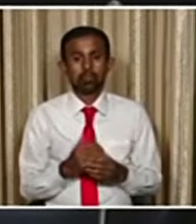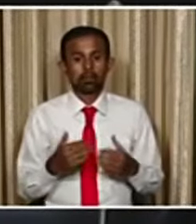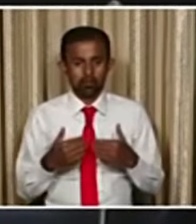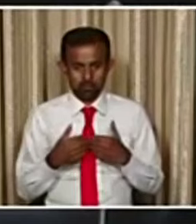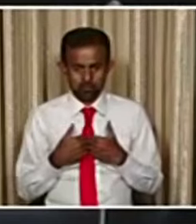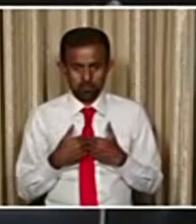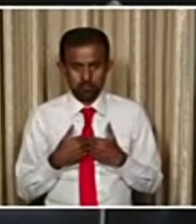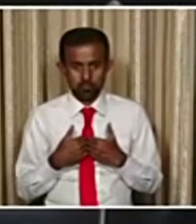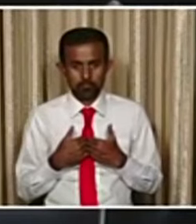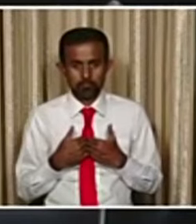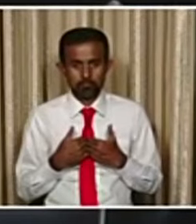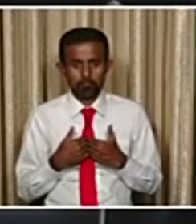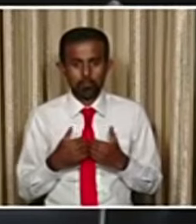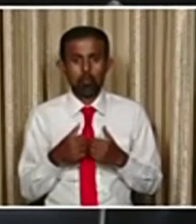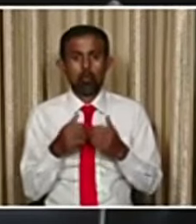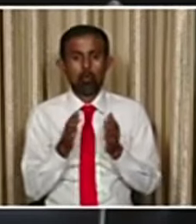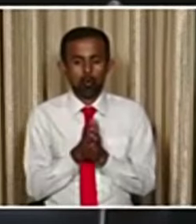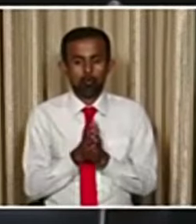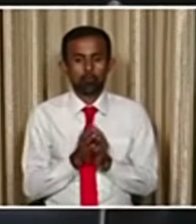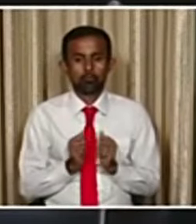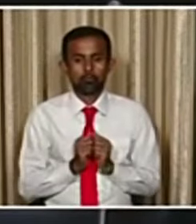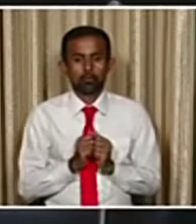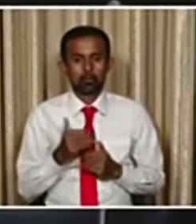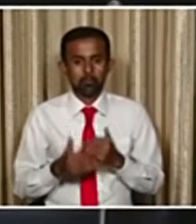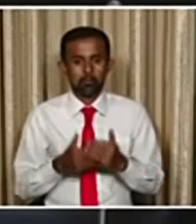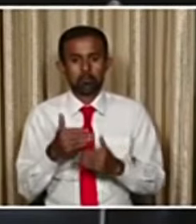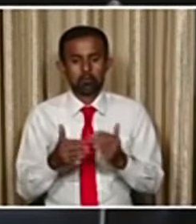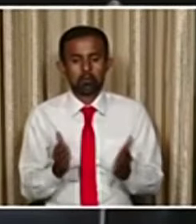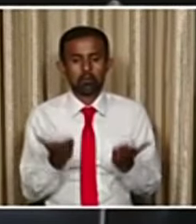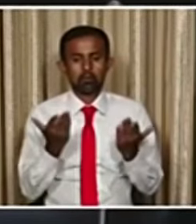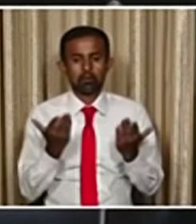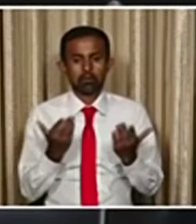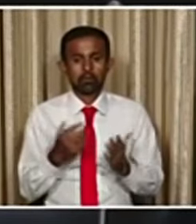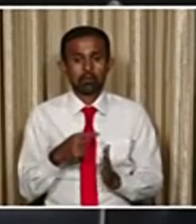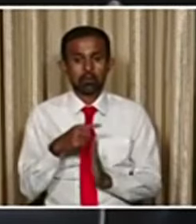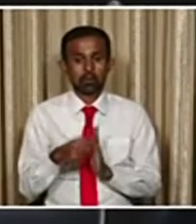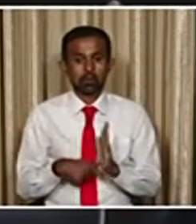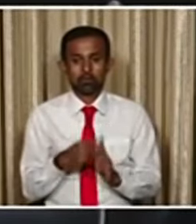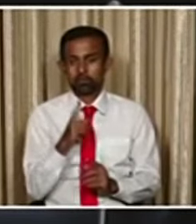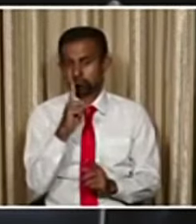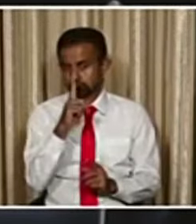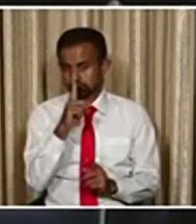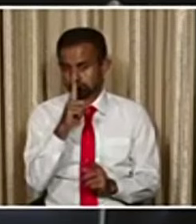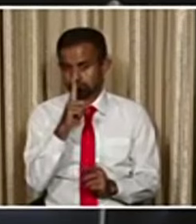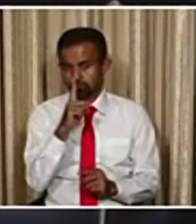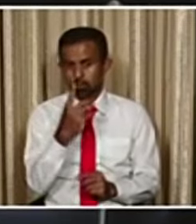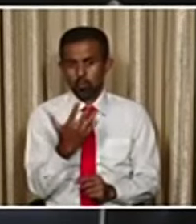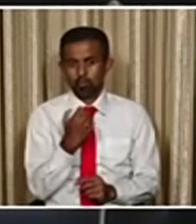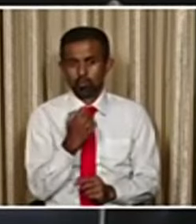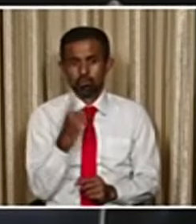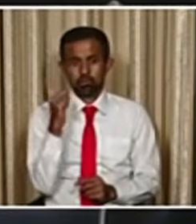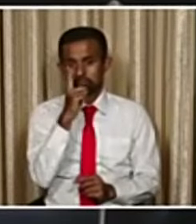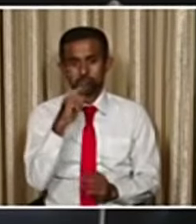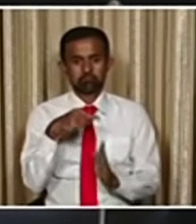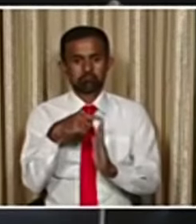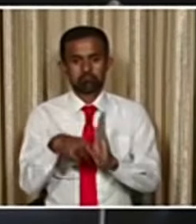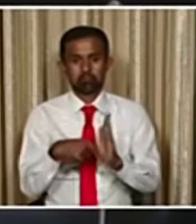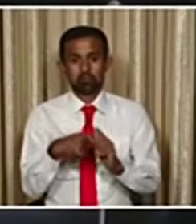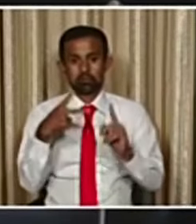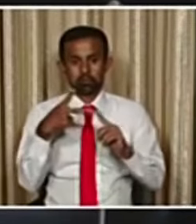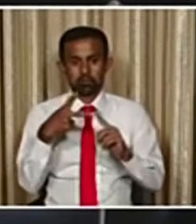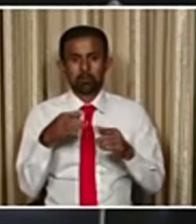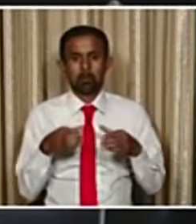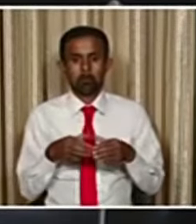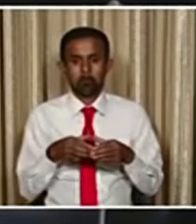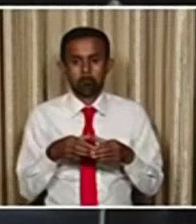අපි ඕනෑම දෙයක් කරනකොට රට ඉදිරියට දාන්නට ඕන පළවෙනි රට,